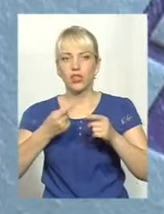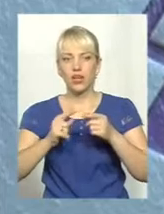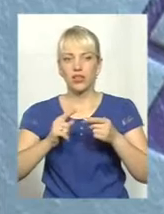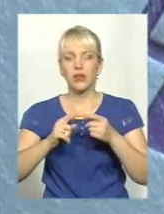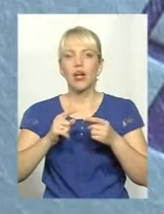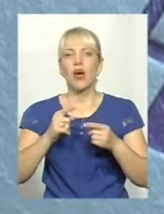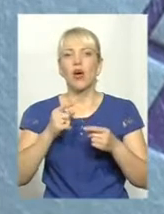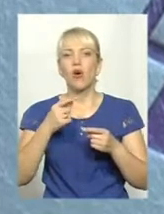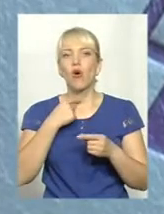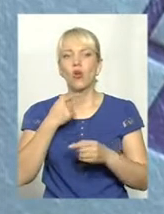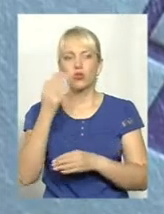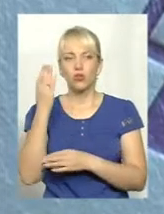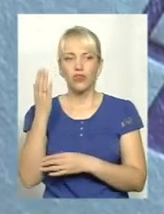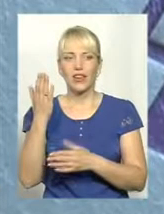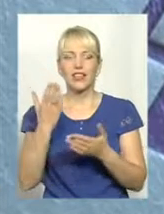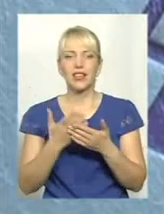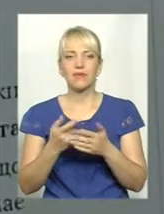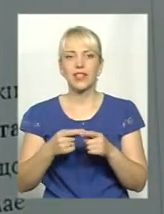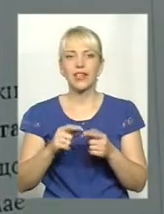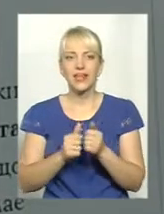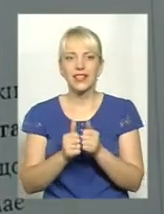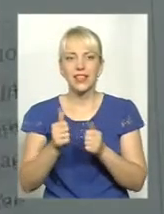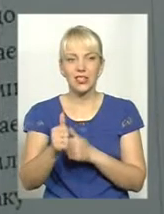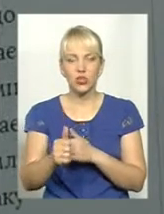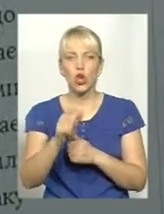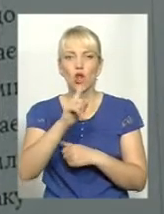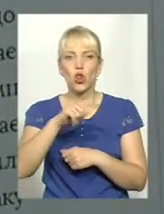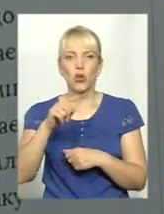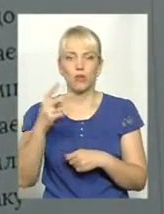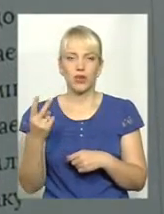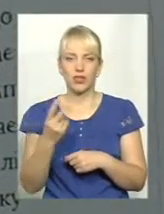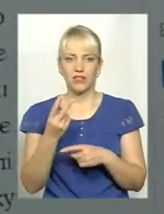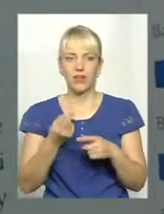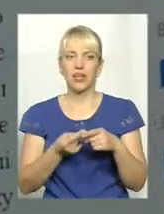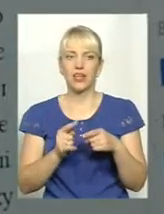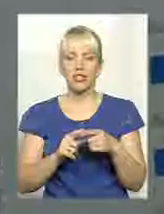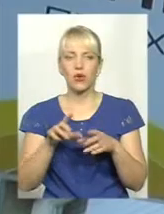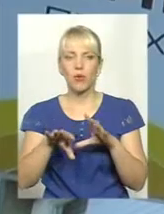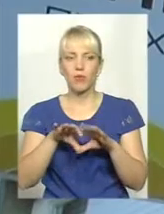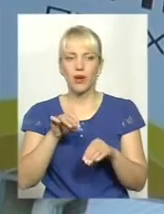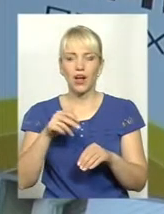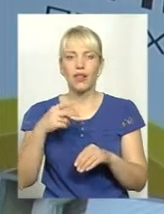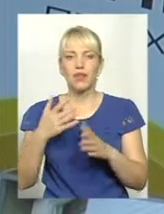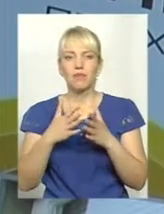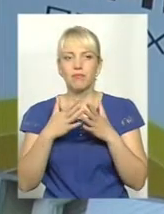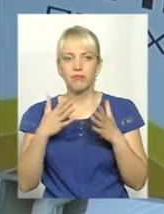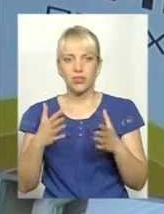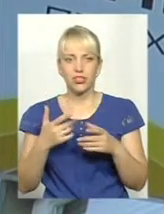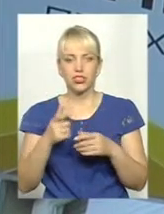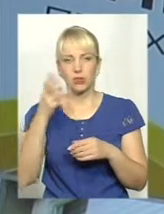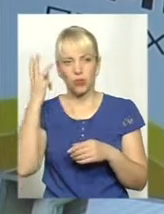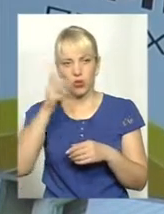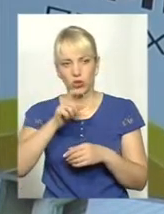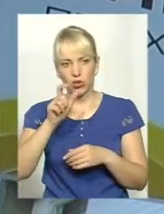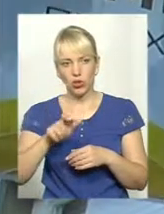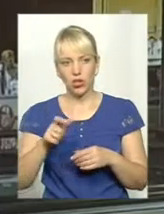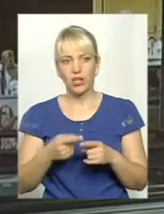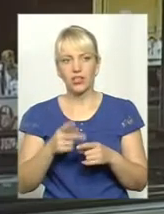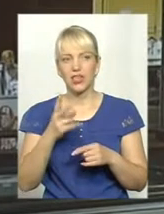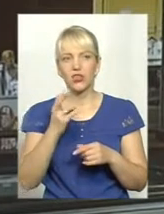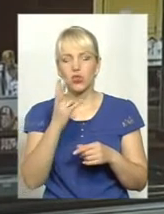вподоби. Отож, на сайті Хмельницької облдержадміністрації у спеціальному розділі стисло розповідають про кожен із 4 варіантів.